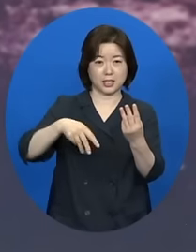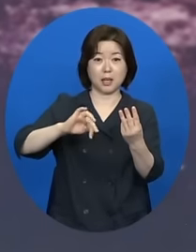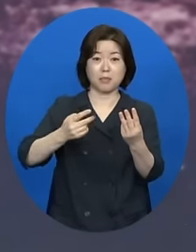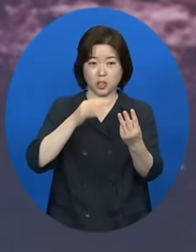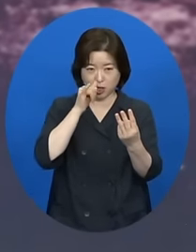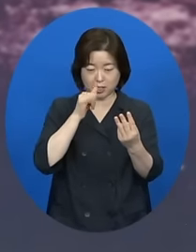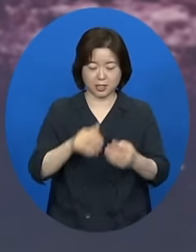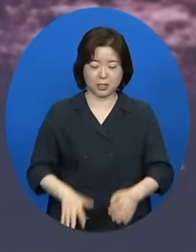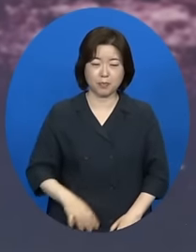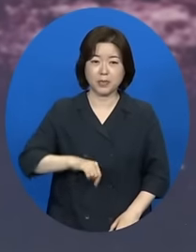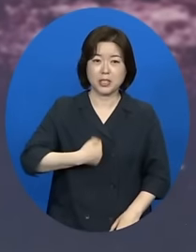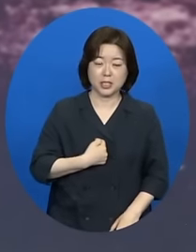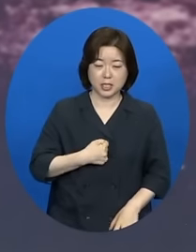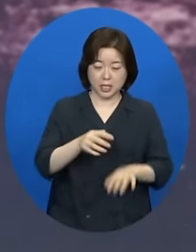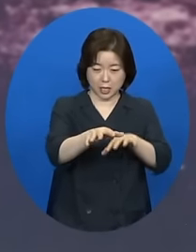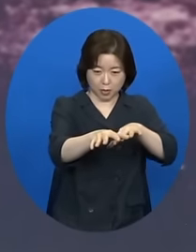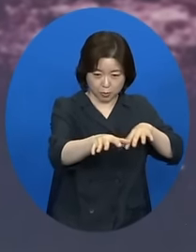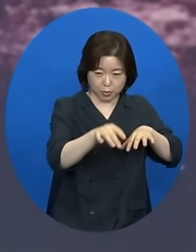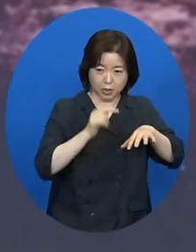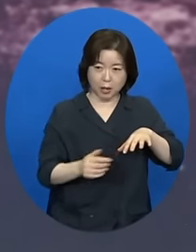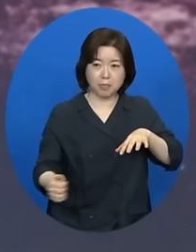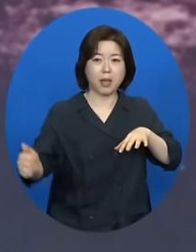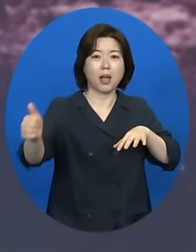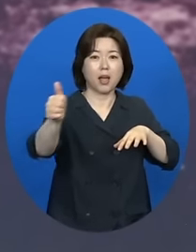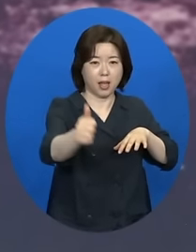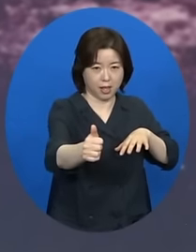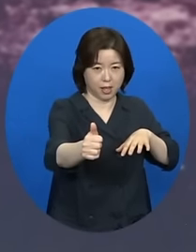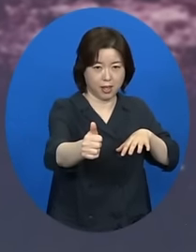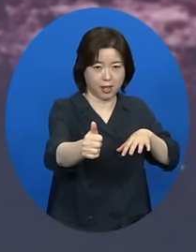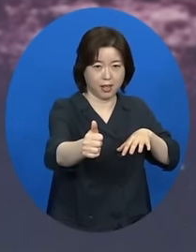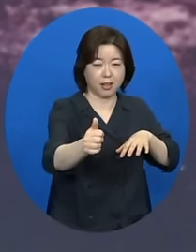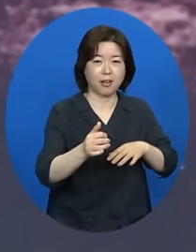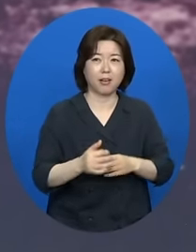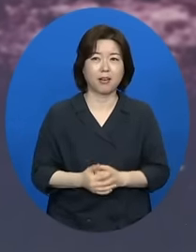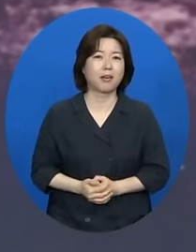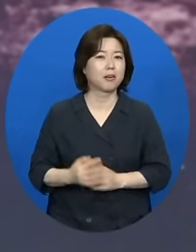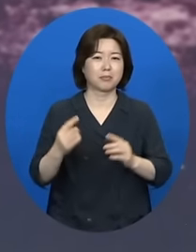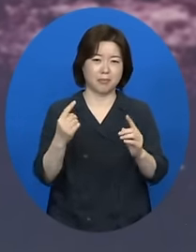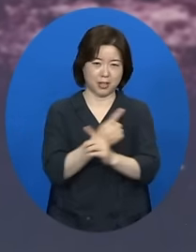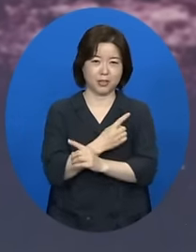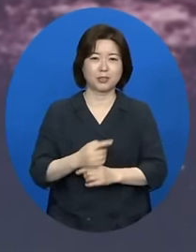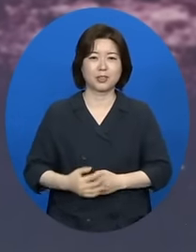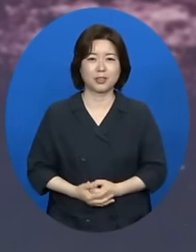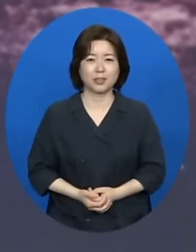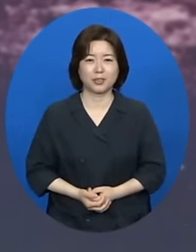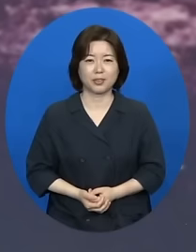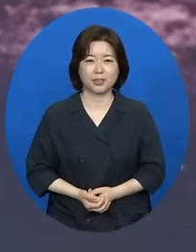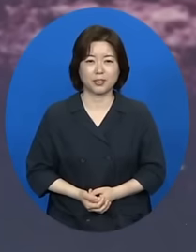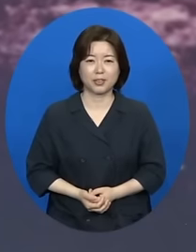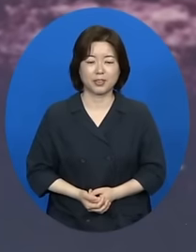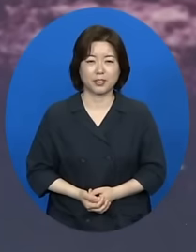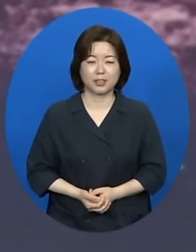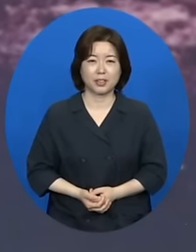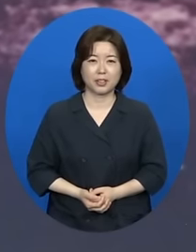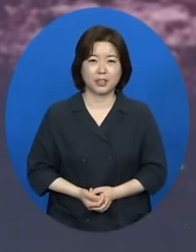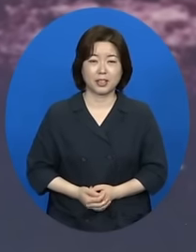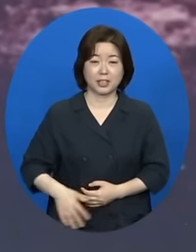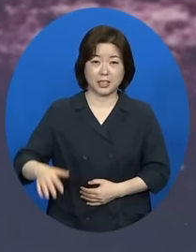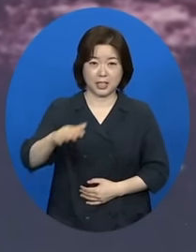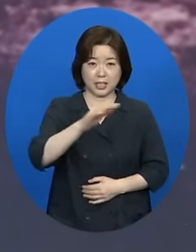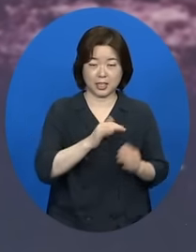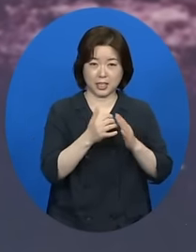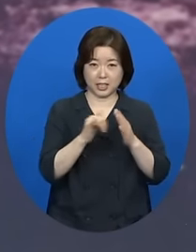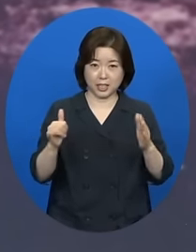보십시오. 자기는 그들 앞에서 나아가되. 바뀌었어요. 그전엔 다 가족들을 다